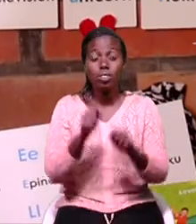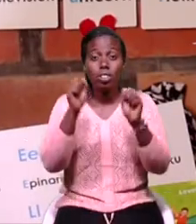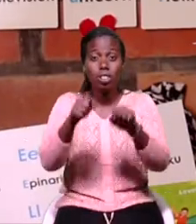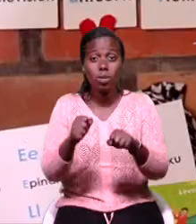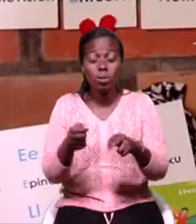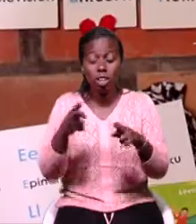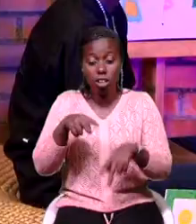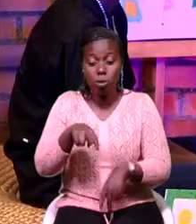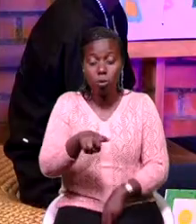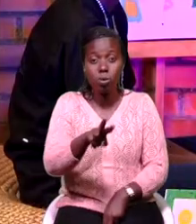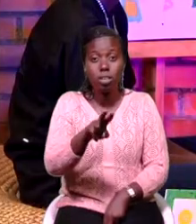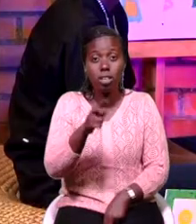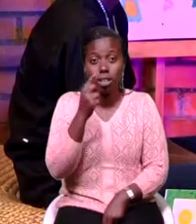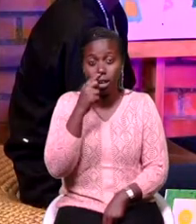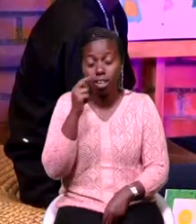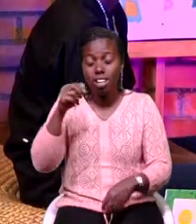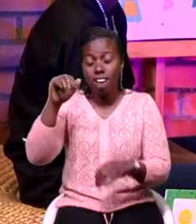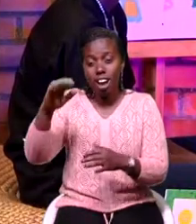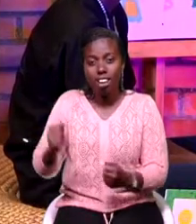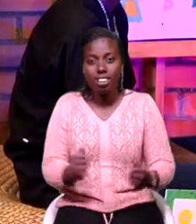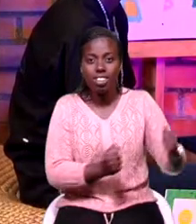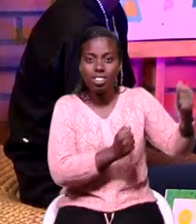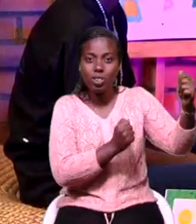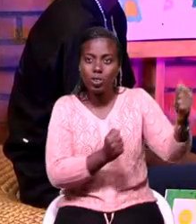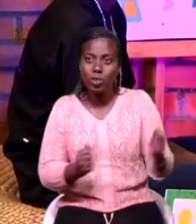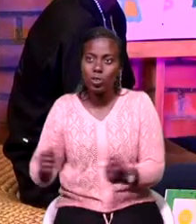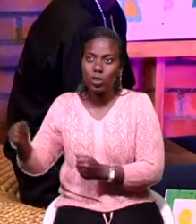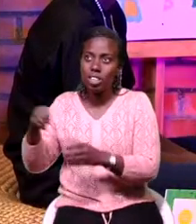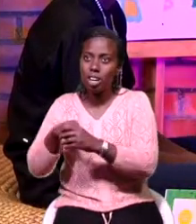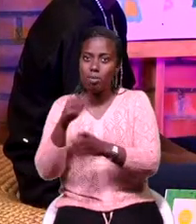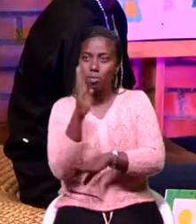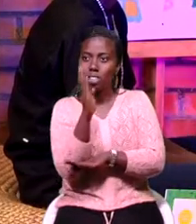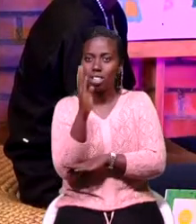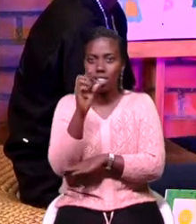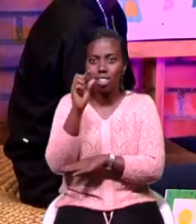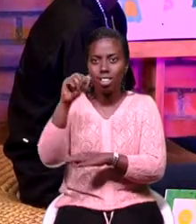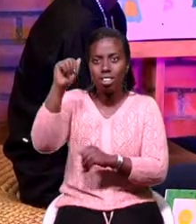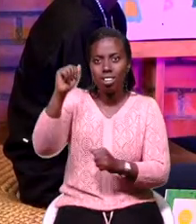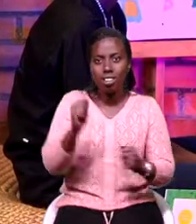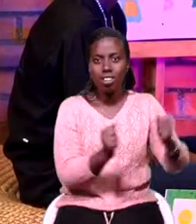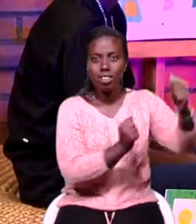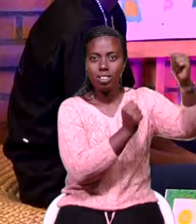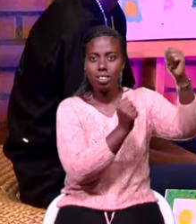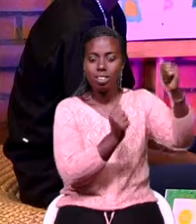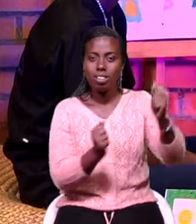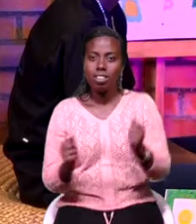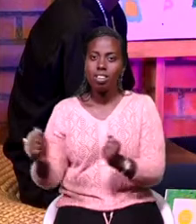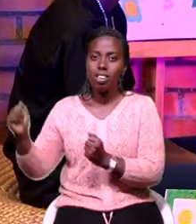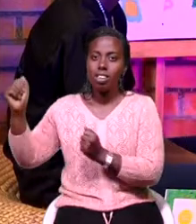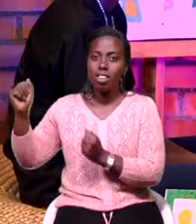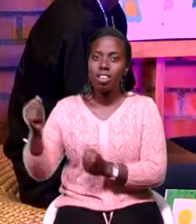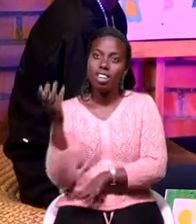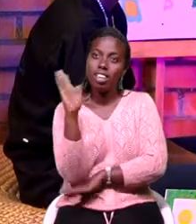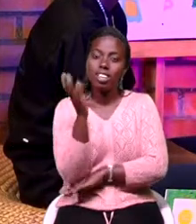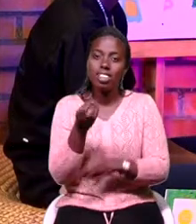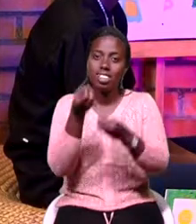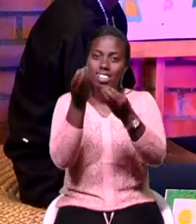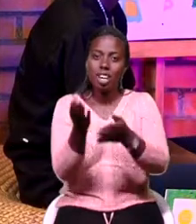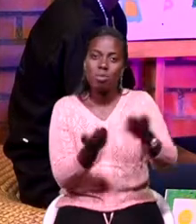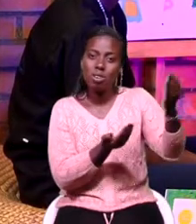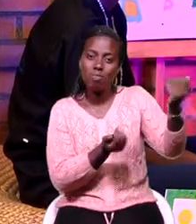Yashoboraga kugenda kandi akicunda mu mashami ya cya giti. Igiti kikamuha umunyenga,